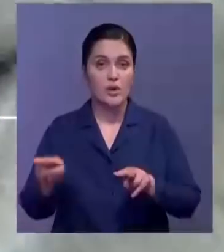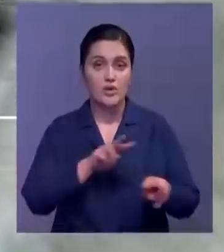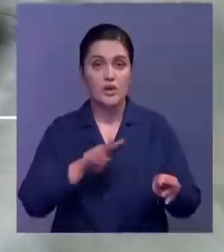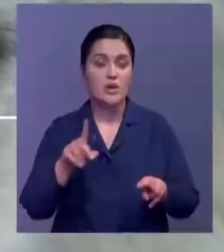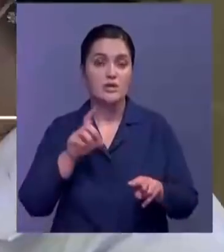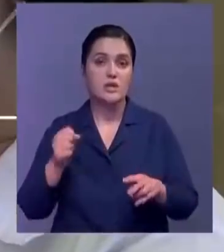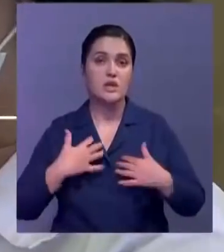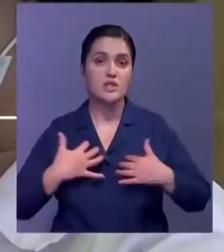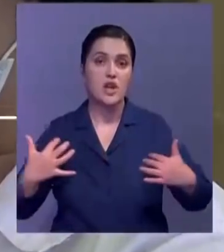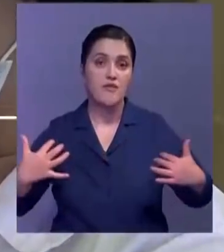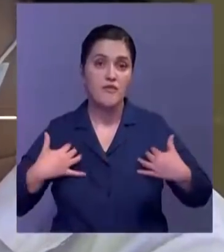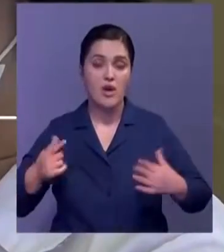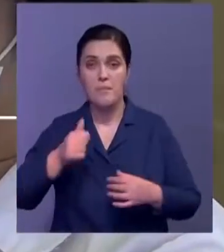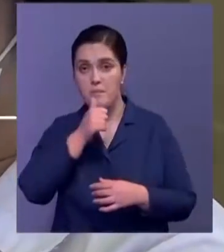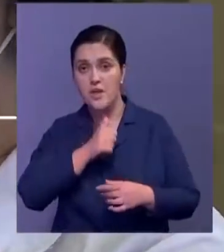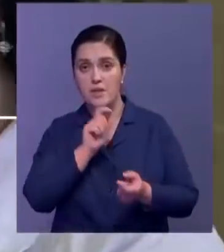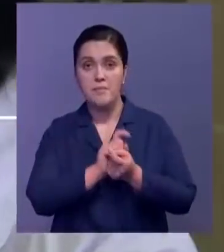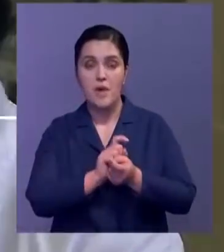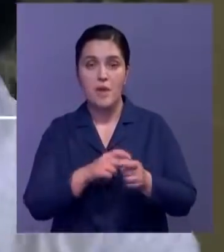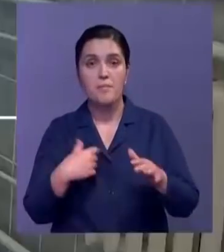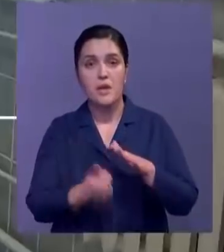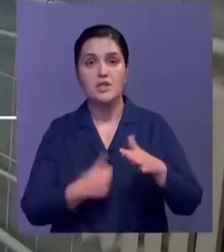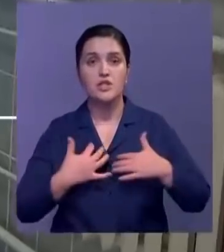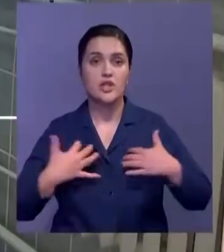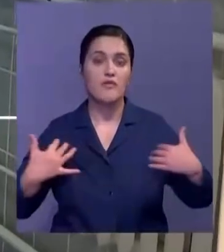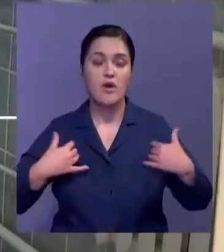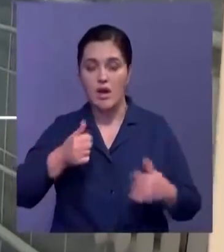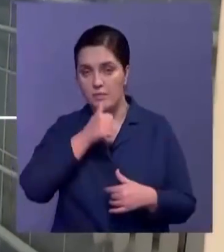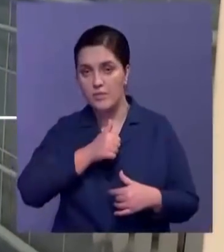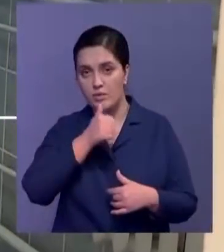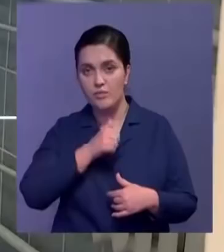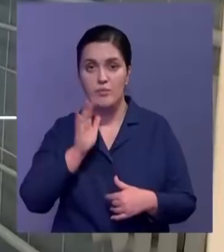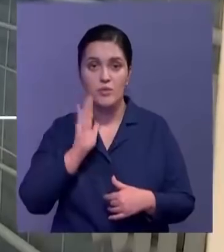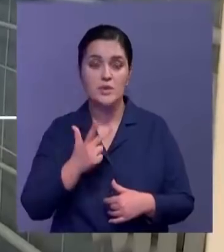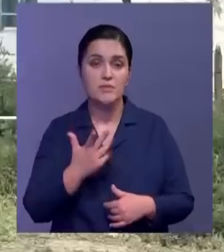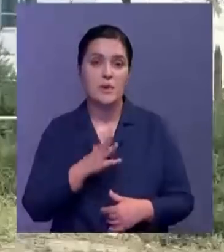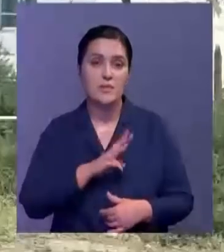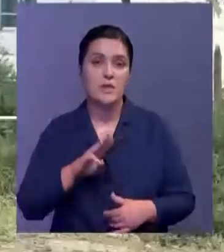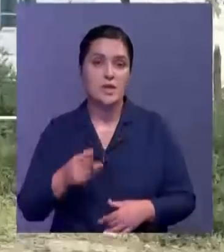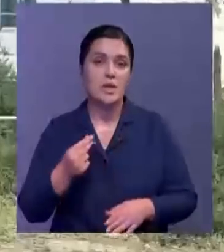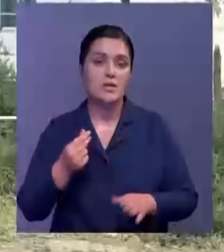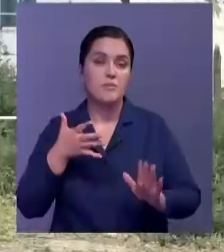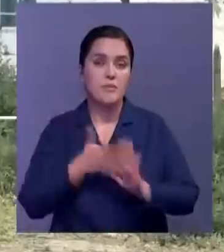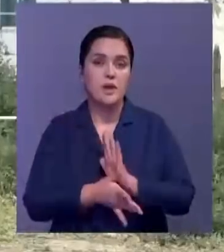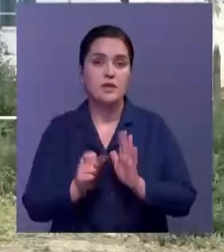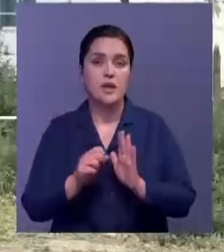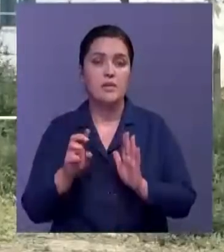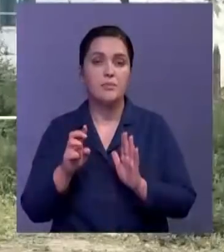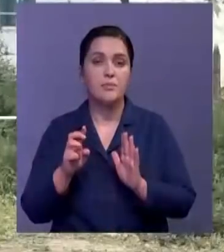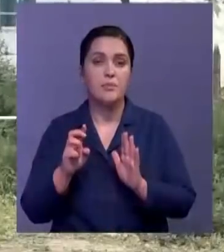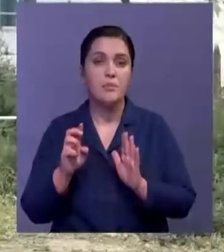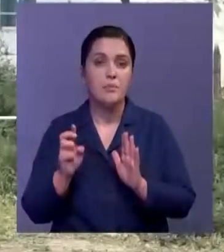Контроль за четвероногими. Гуманный метод борьбы с бродячими животными опробуют зоологи. 35 миллионов тенге намерены потратить